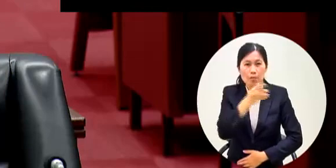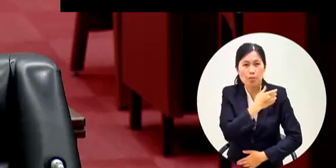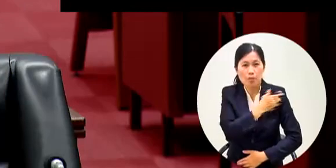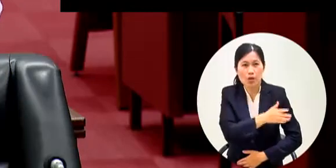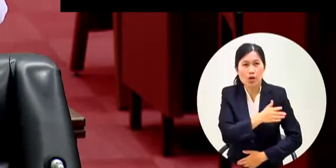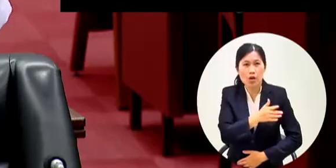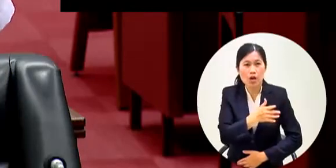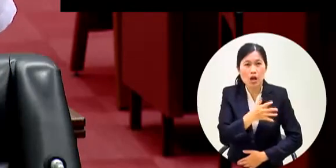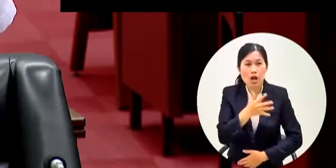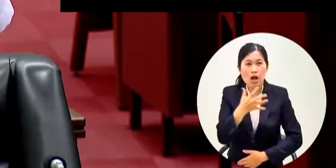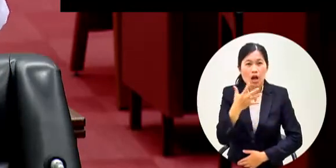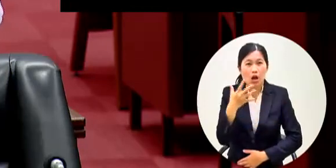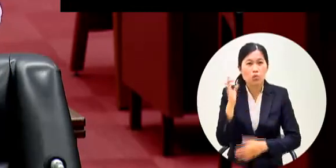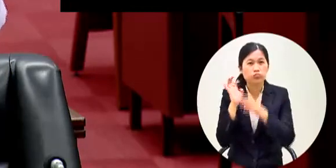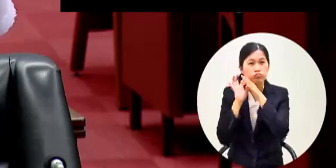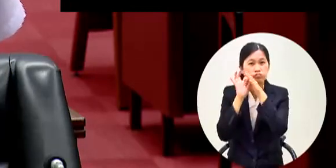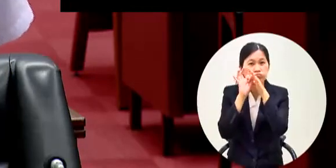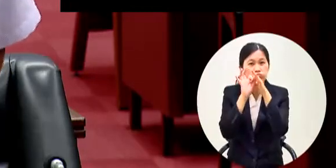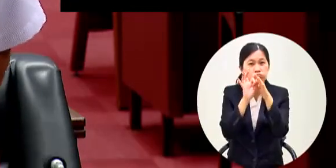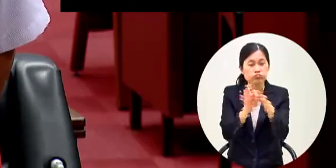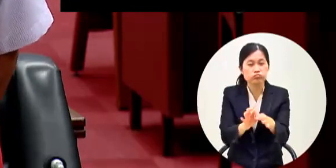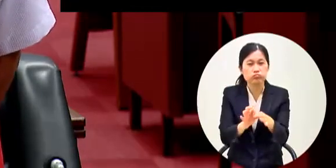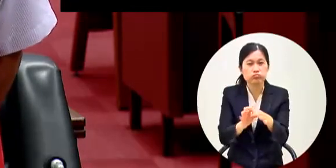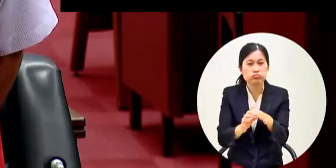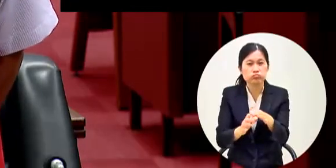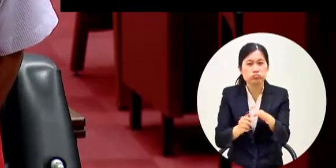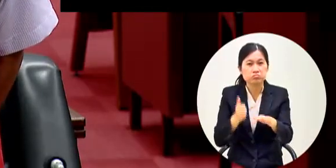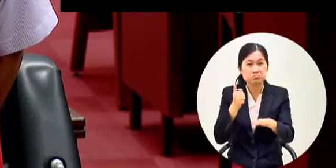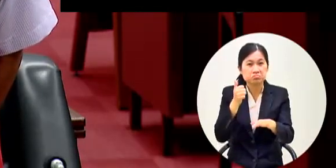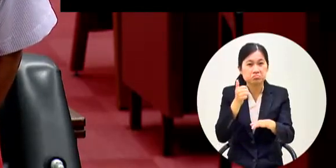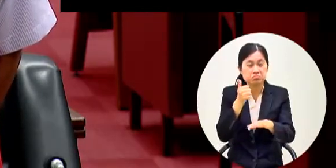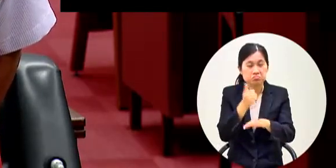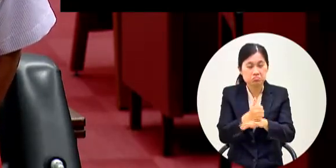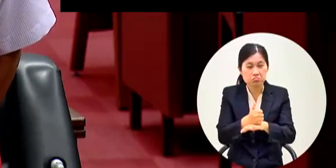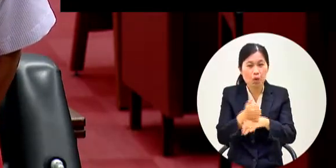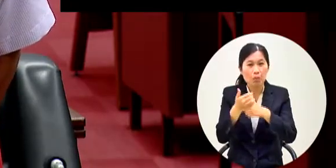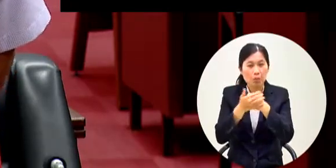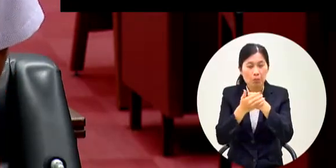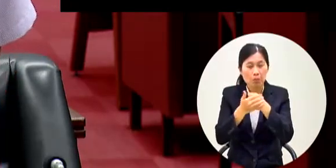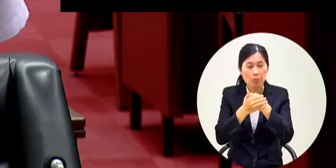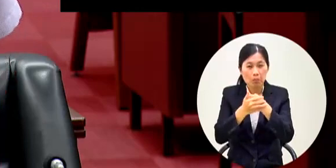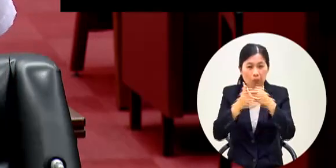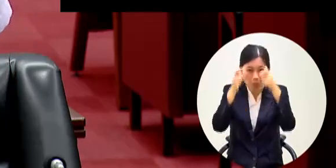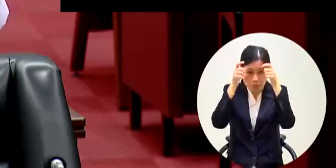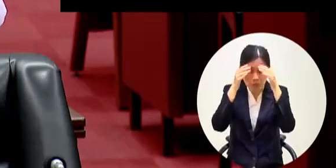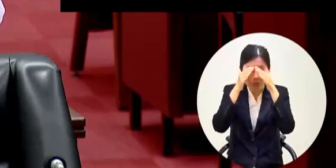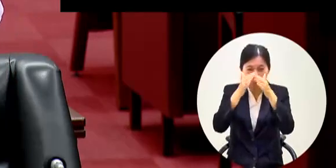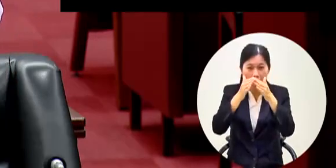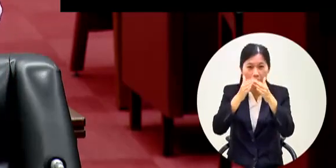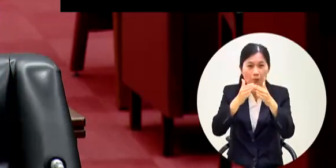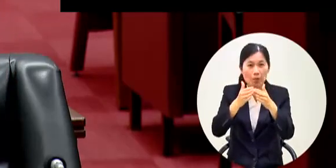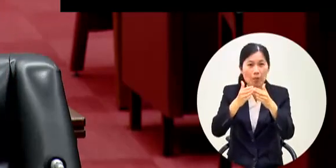希望不管是继续留任我们高雄市的大家长，